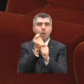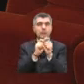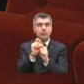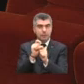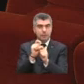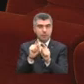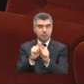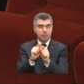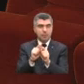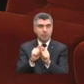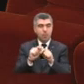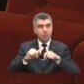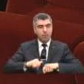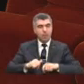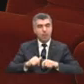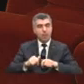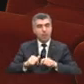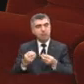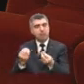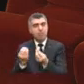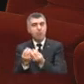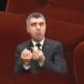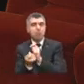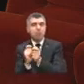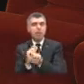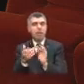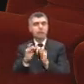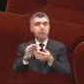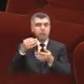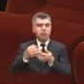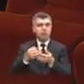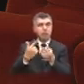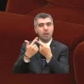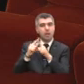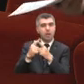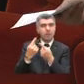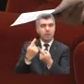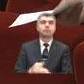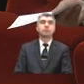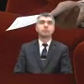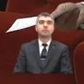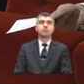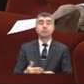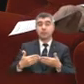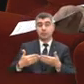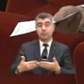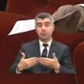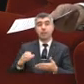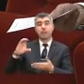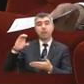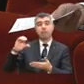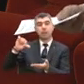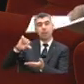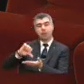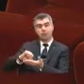قلت لكم وزارة الانتقال الرقمي، وكيشتغلوا باش يديروا هذه المنصات هذه المتعددة باش يتعاملوا معها. دابا الآن داروا في الدار البيضاء واحد المنصة